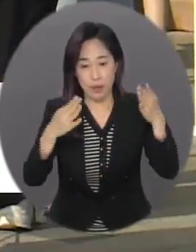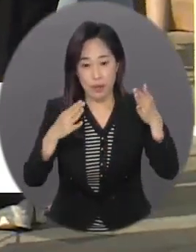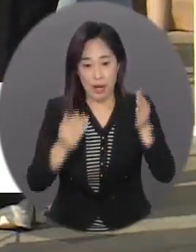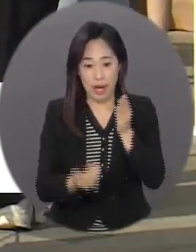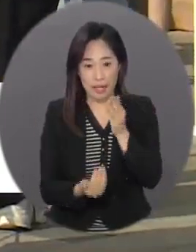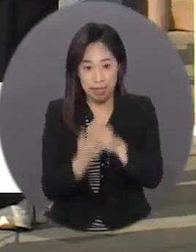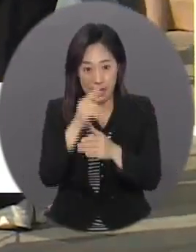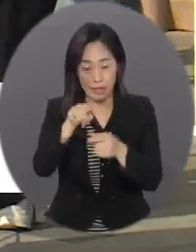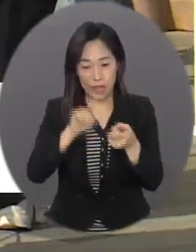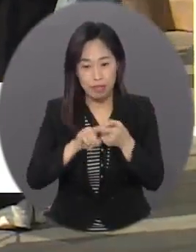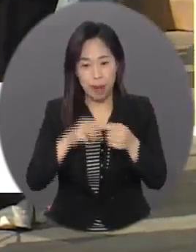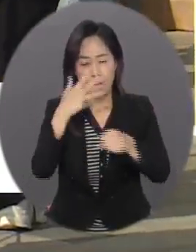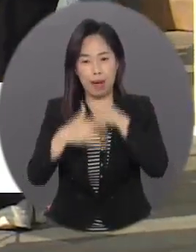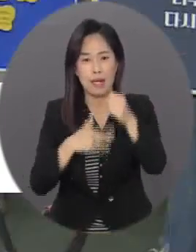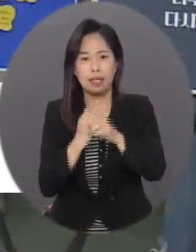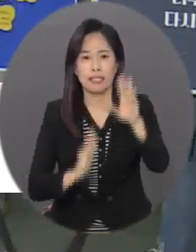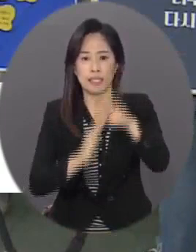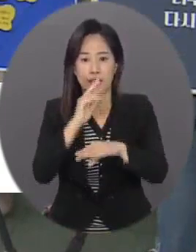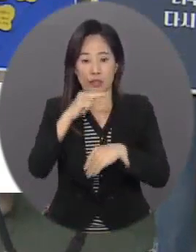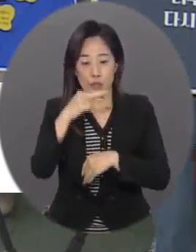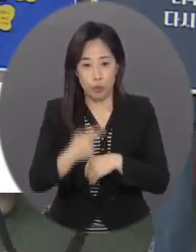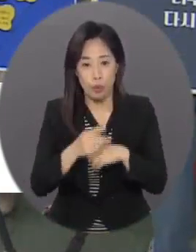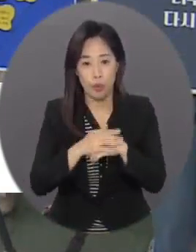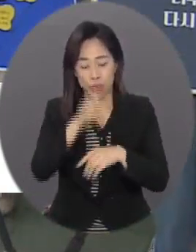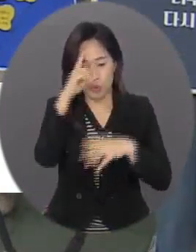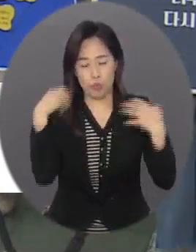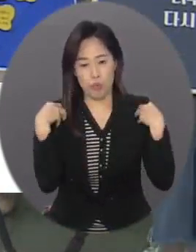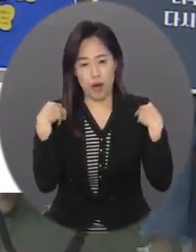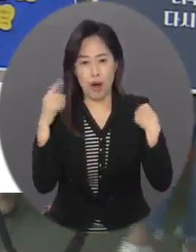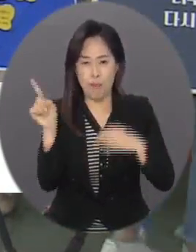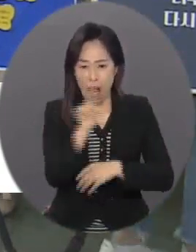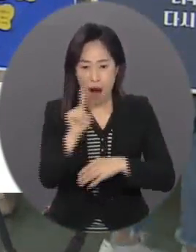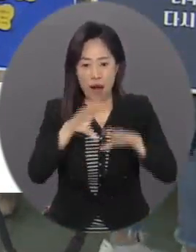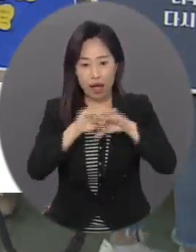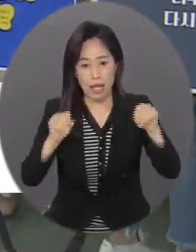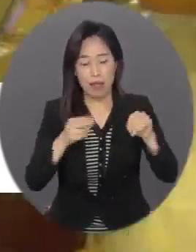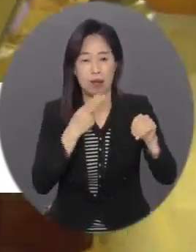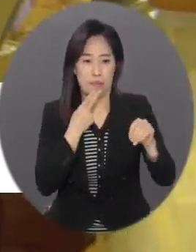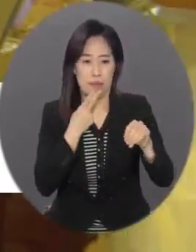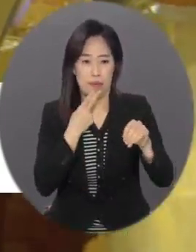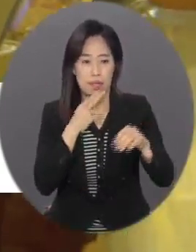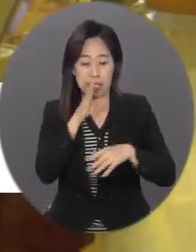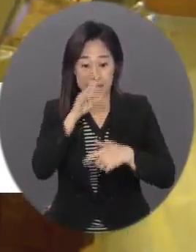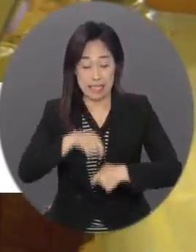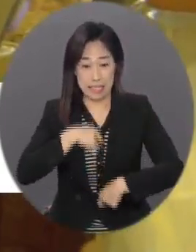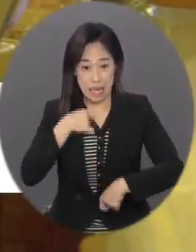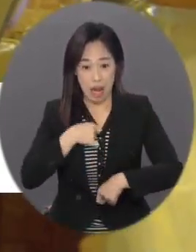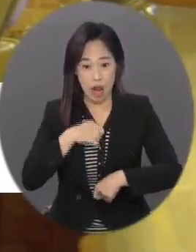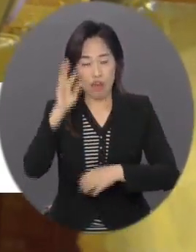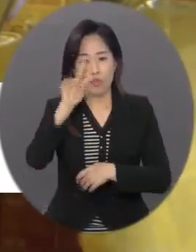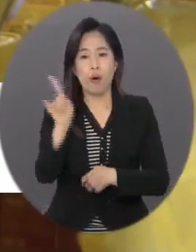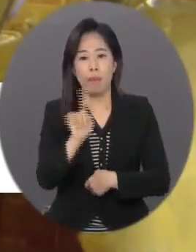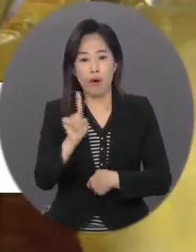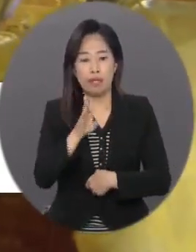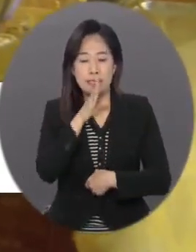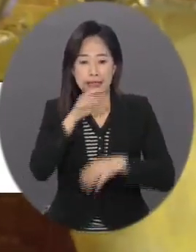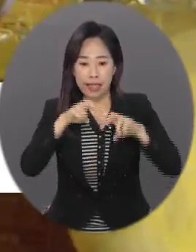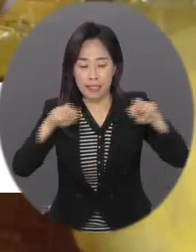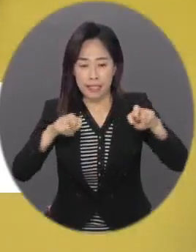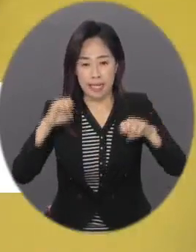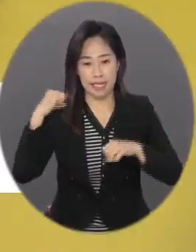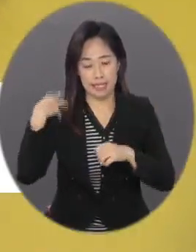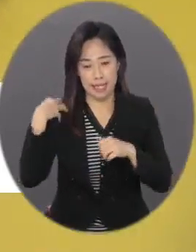지 8년이 지났는데도 정부가 어떤 답도 내놓지 못하고 있다 며 진정한 추모 론 진상규명과 책임자